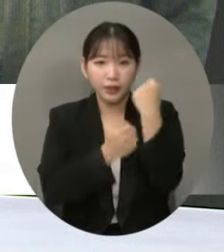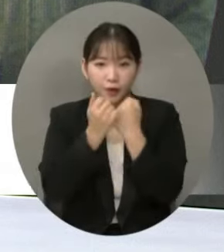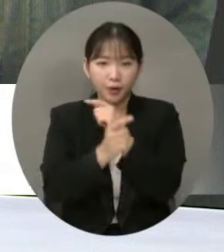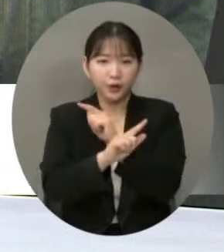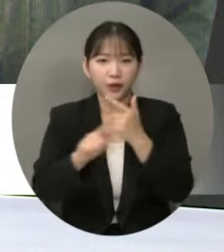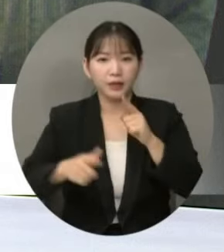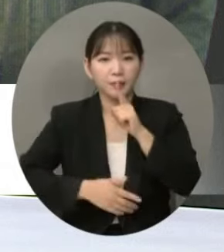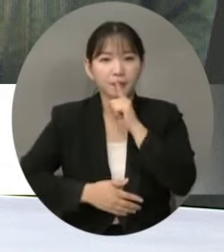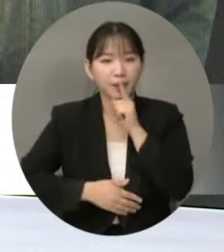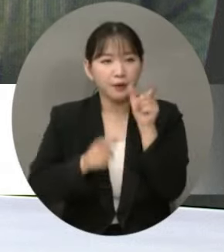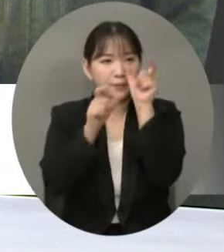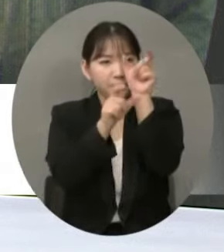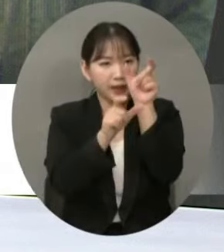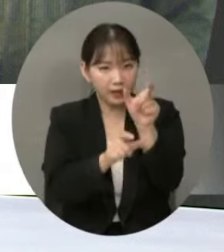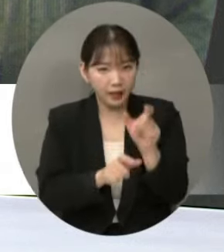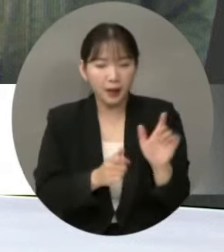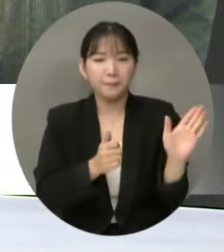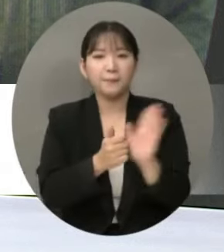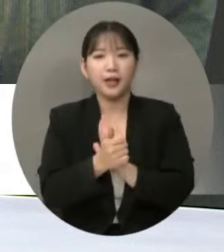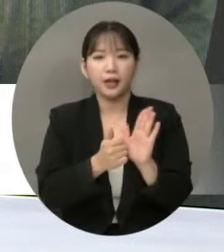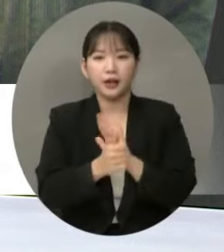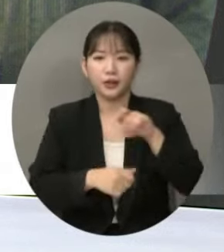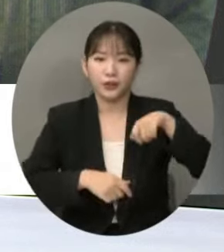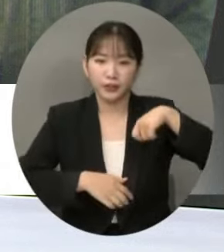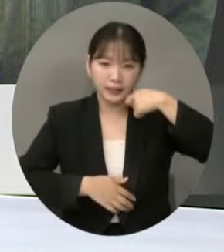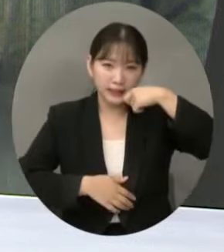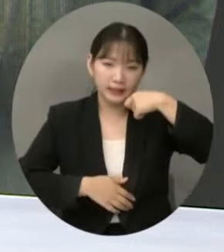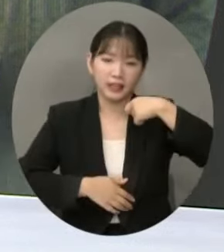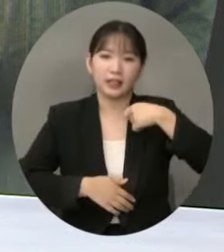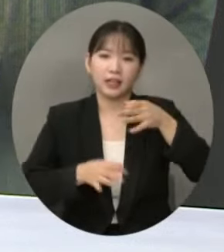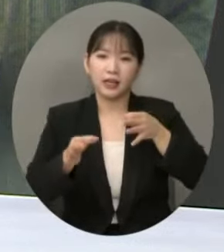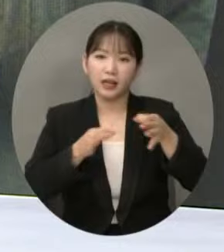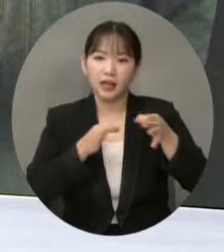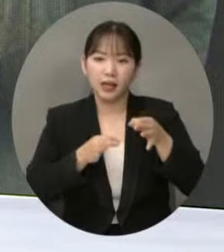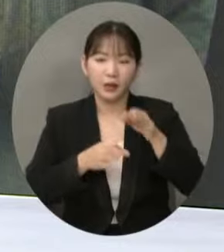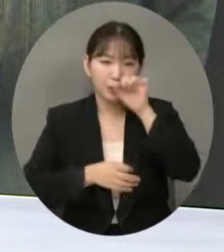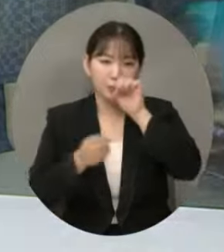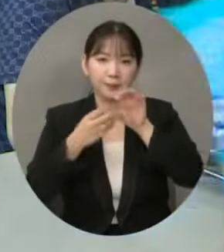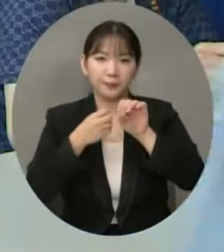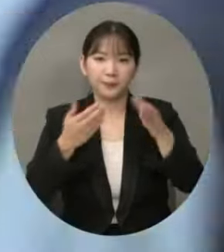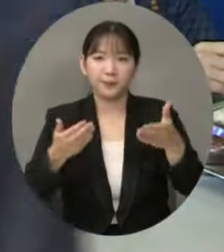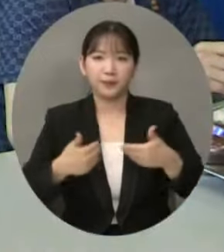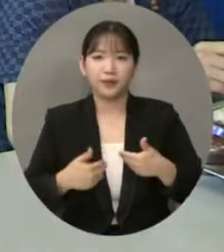함께 표기해주는 배려식당이 호응을 얻고 있습니다. 서일영 기자입니다.